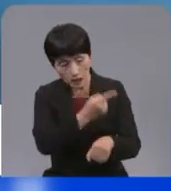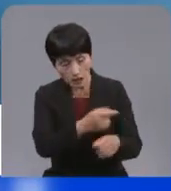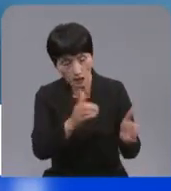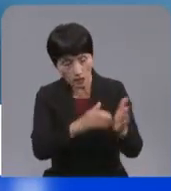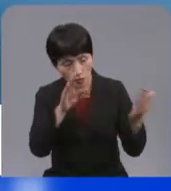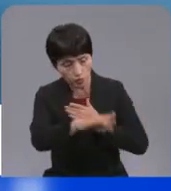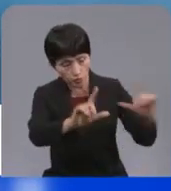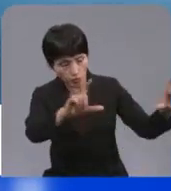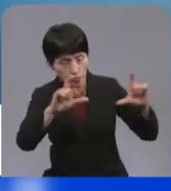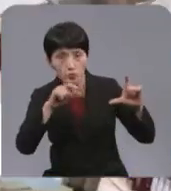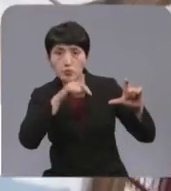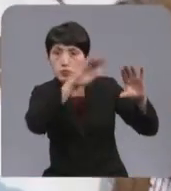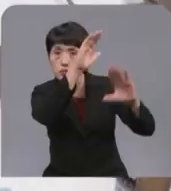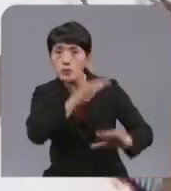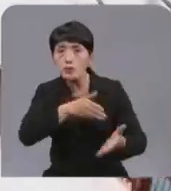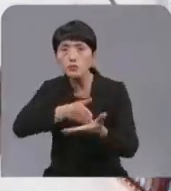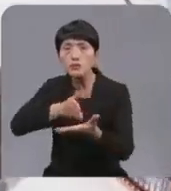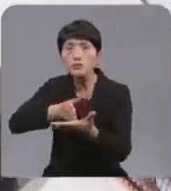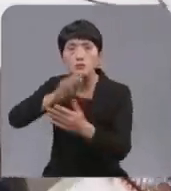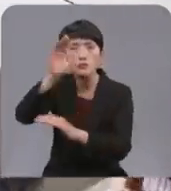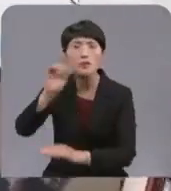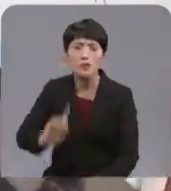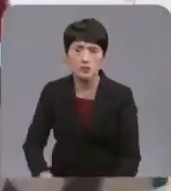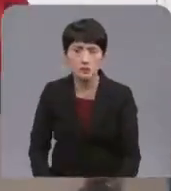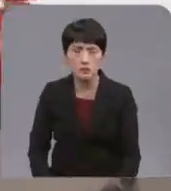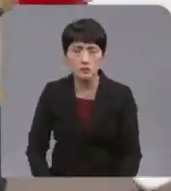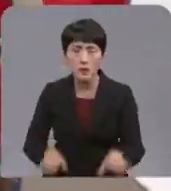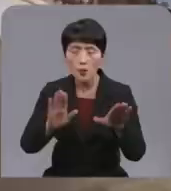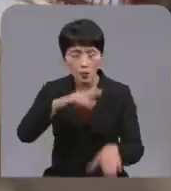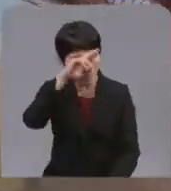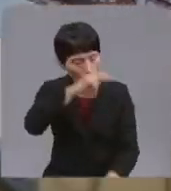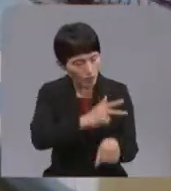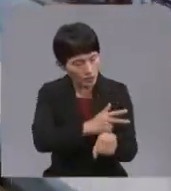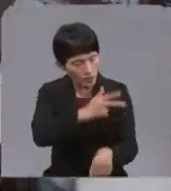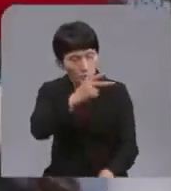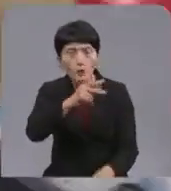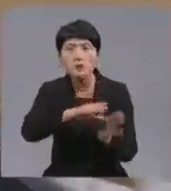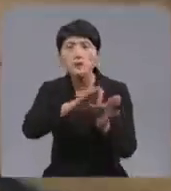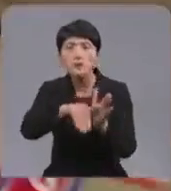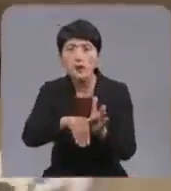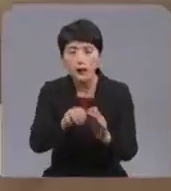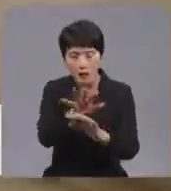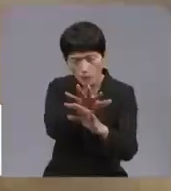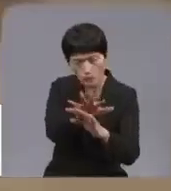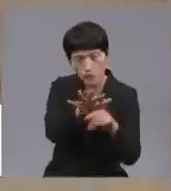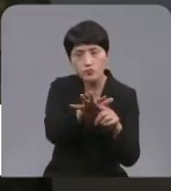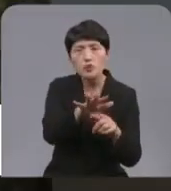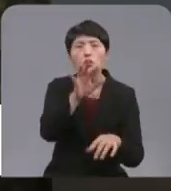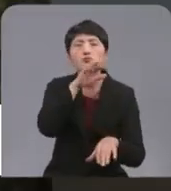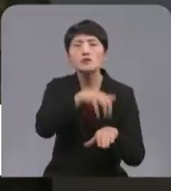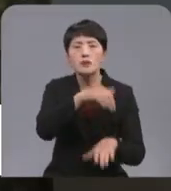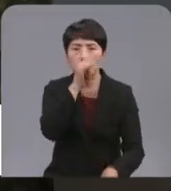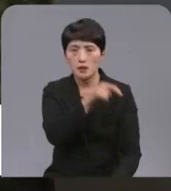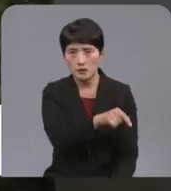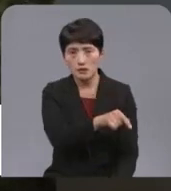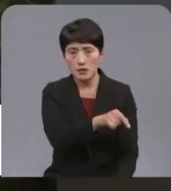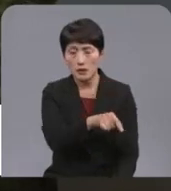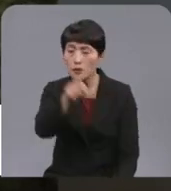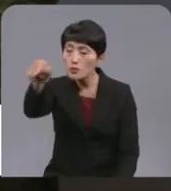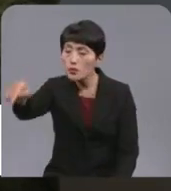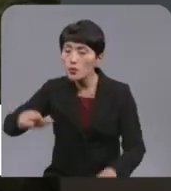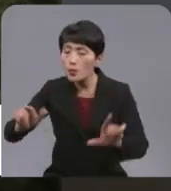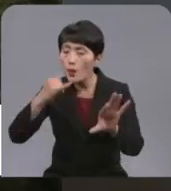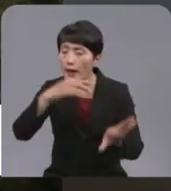по 15 из района в окрестностях пиньяна эксперты полагают что последний